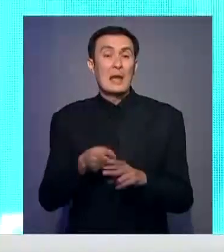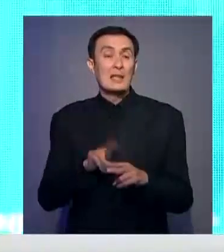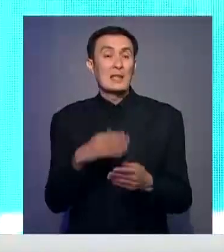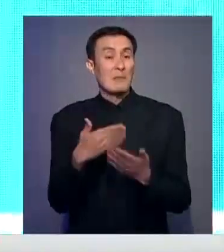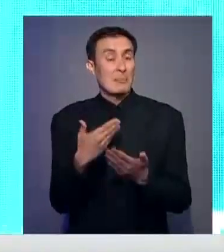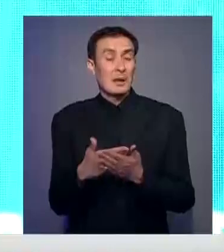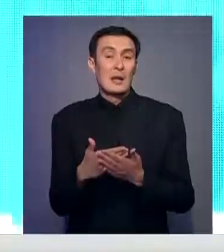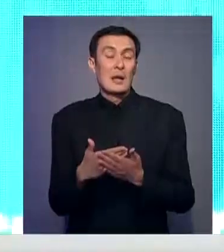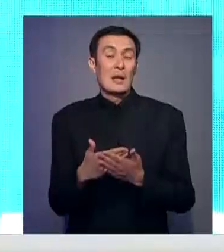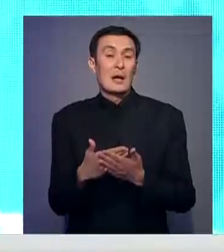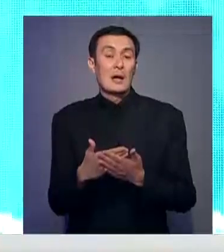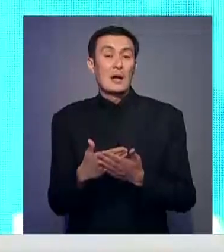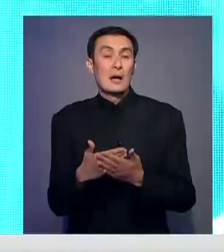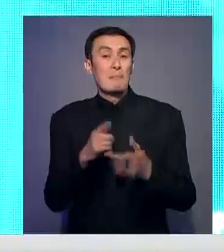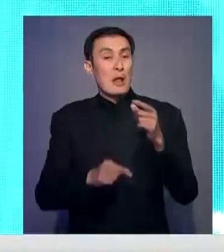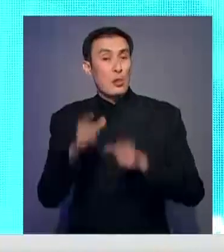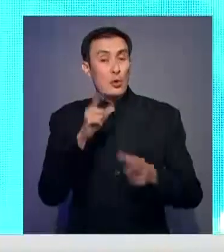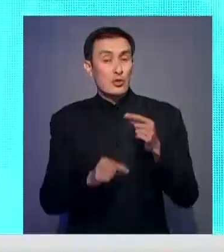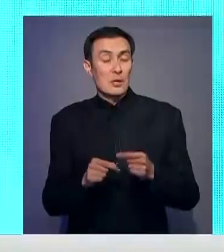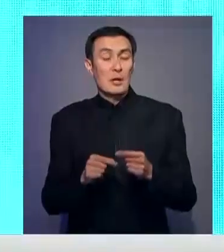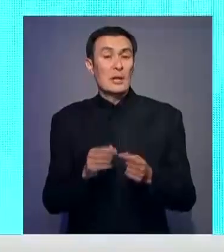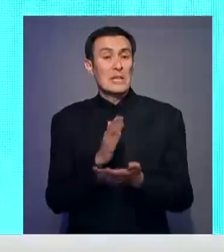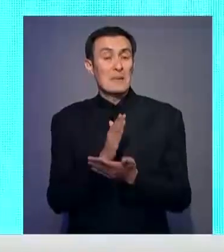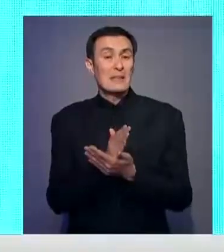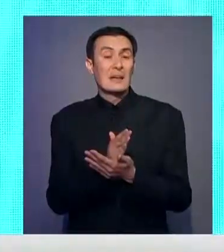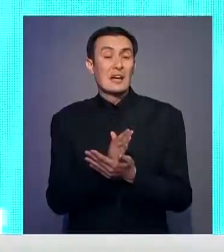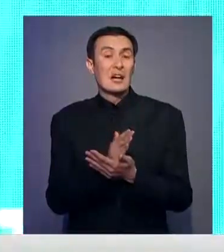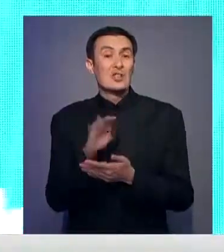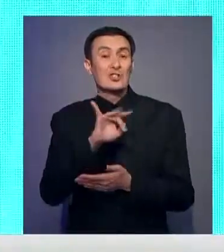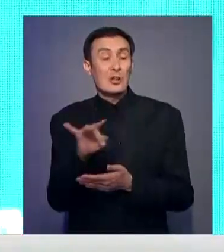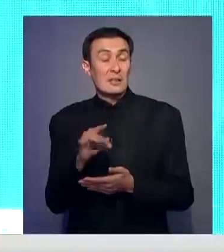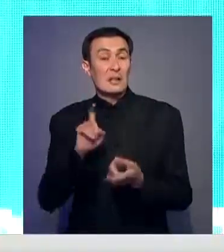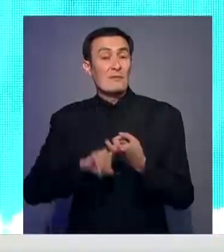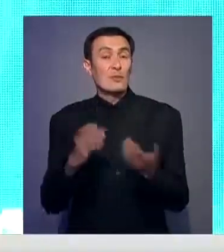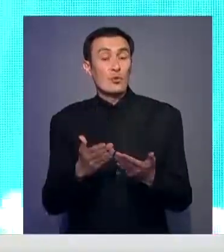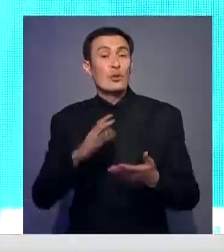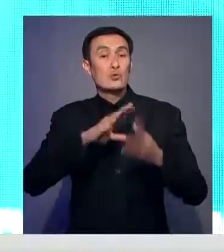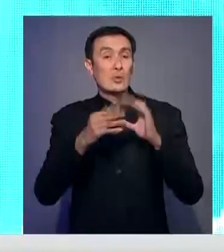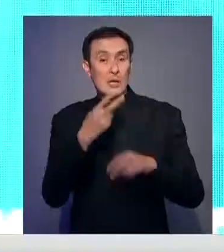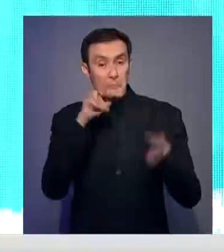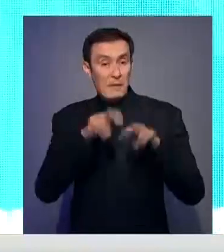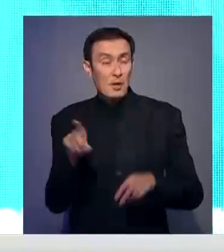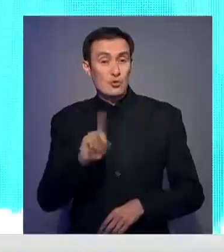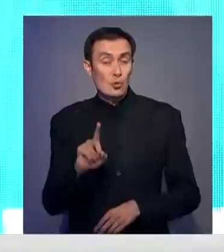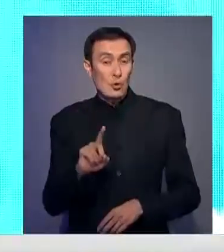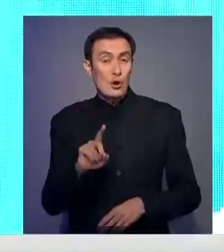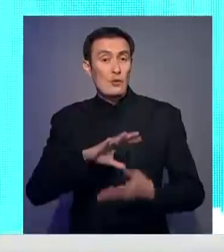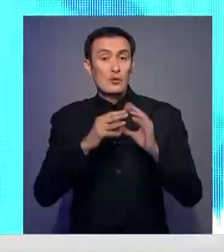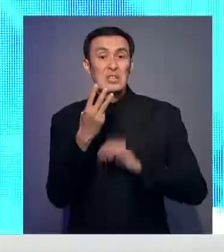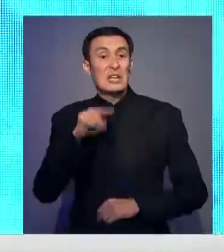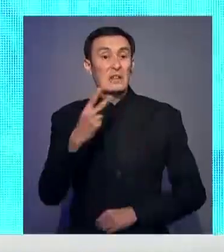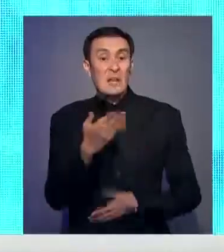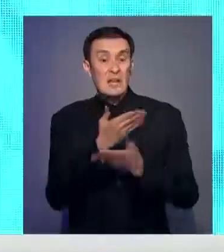если мы говорим, молочное молоко имеет 3,2 жирности, но результаты мониторинга показывают, что не 3,2